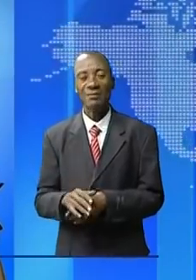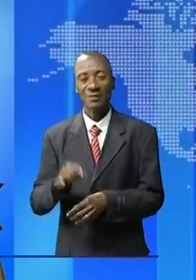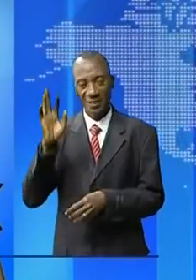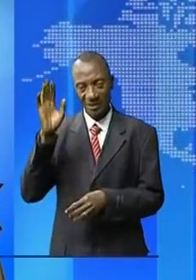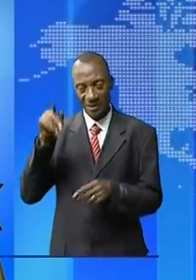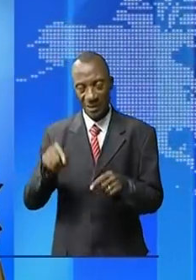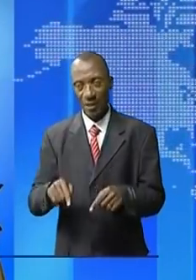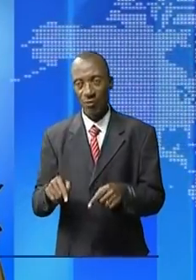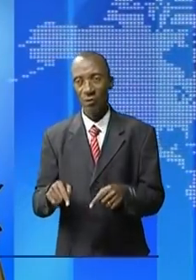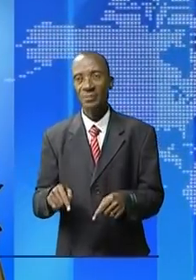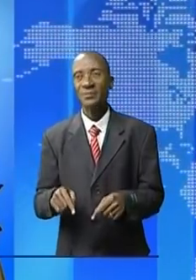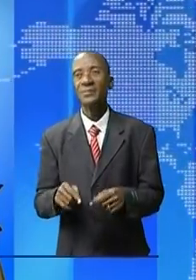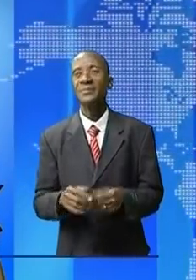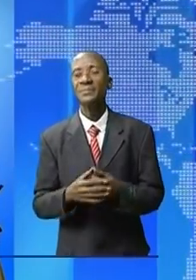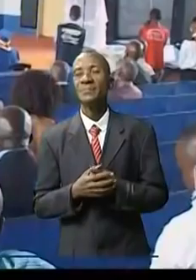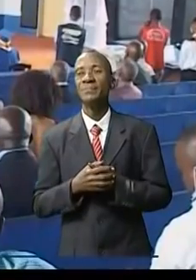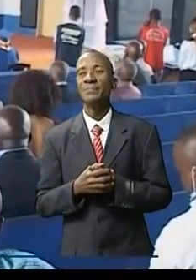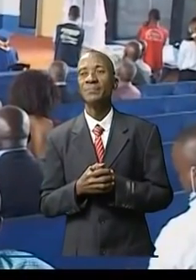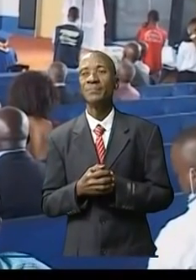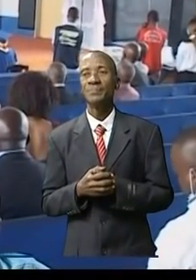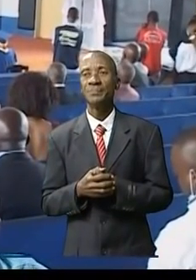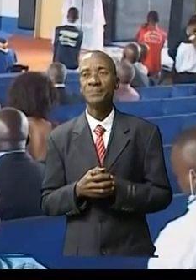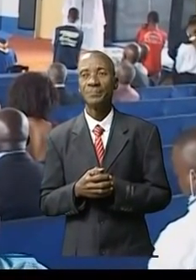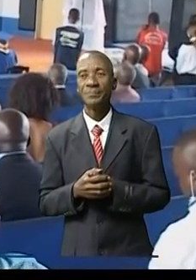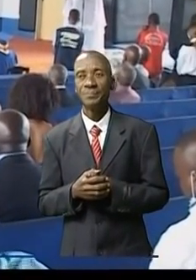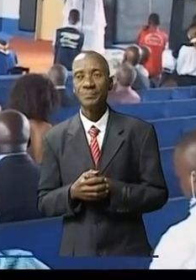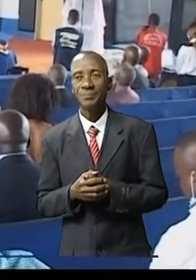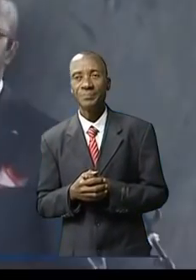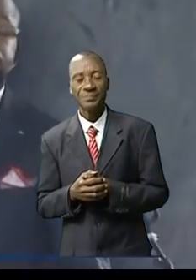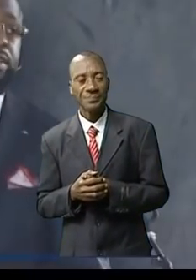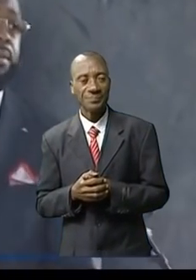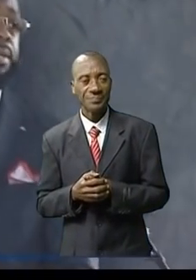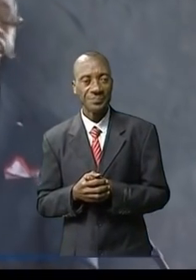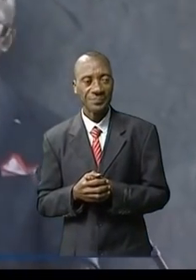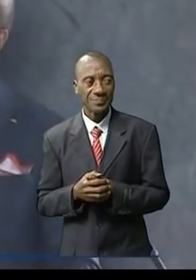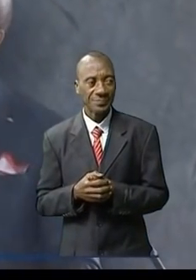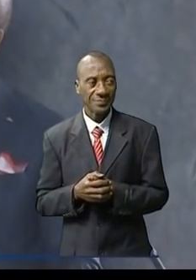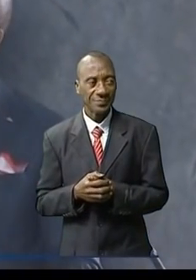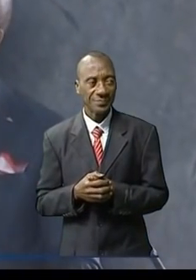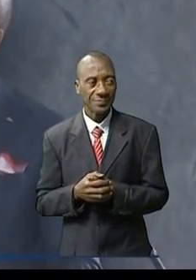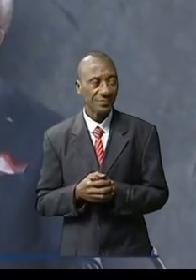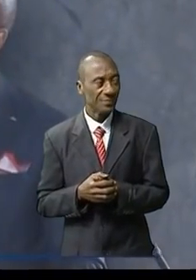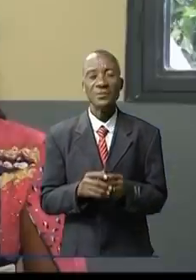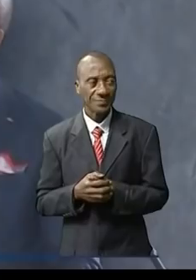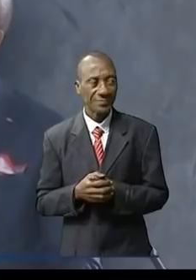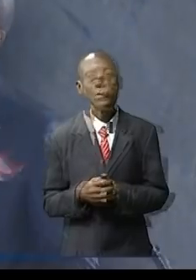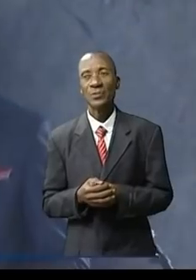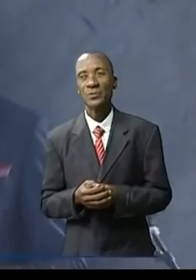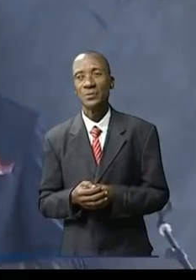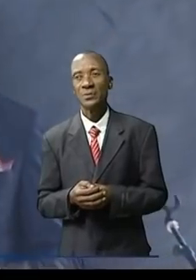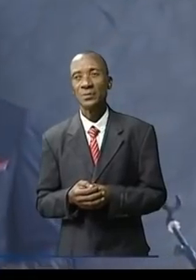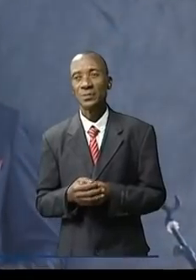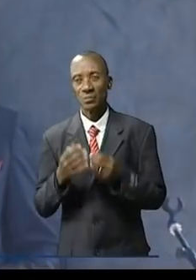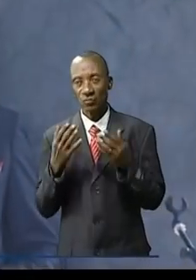Kinshasa. Reportage Rodé Panda. Cette dissertation doctorale, le chef des travaux Inosa Kachongwe constate d'un